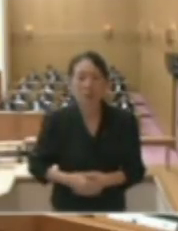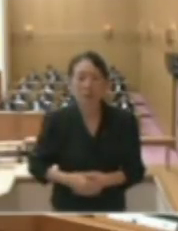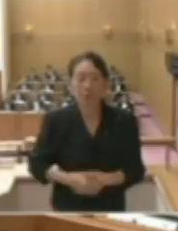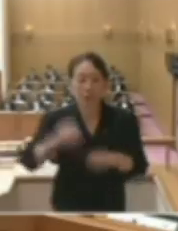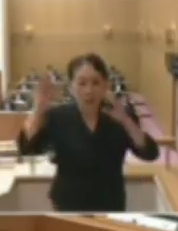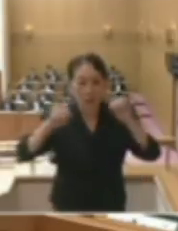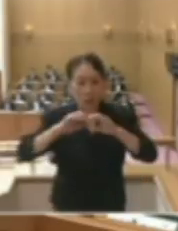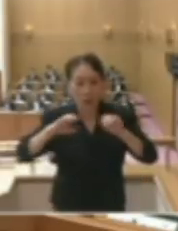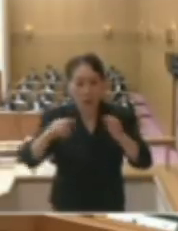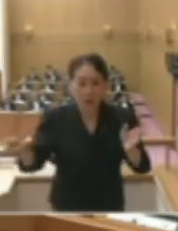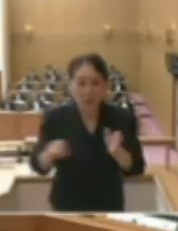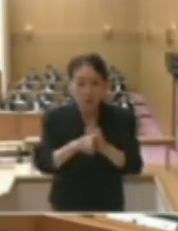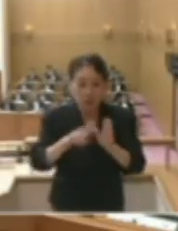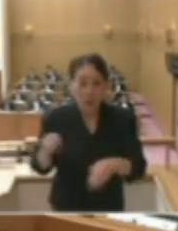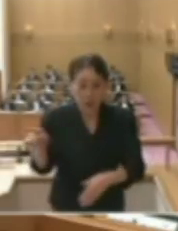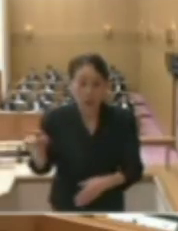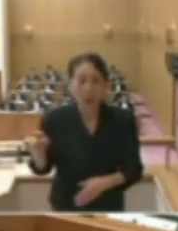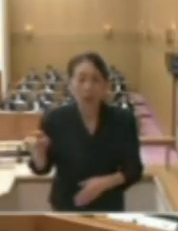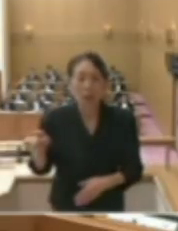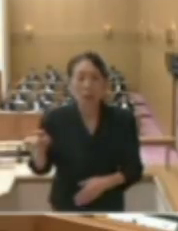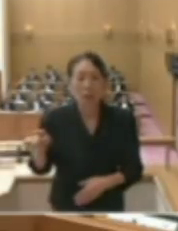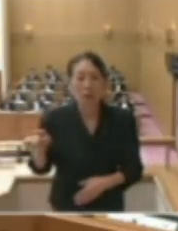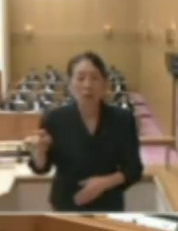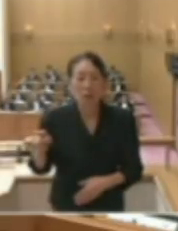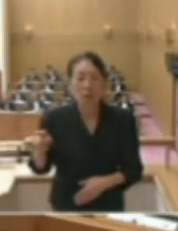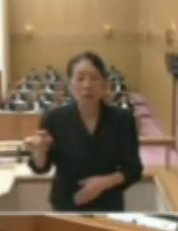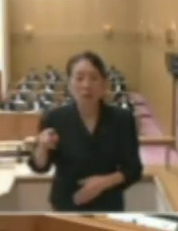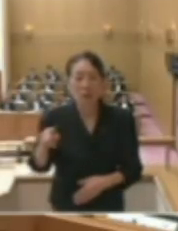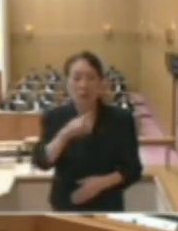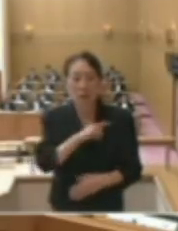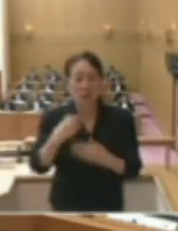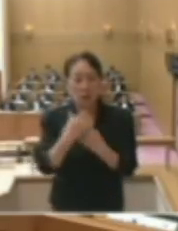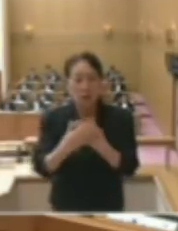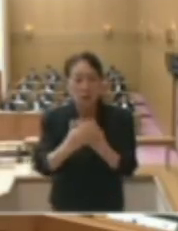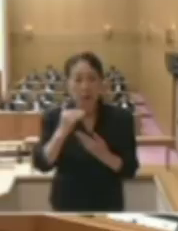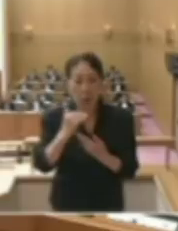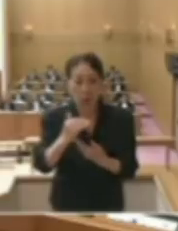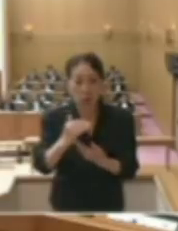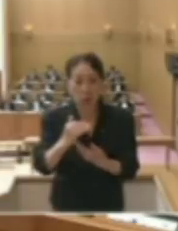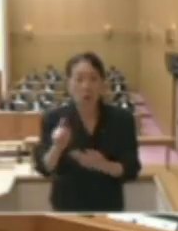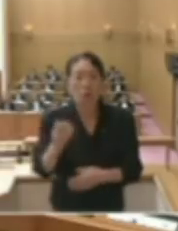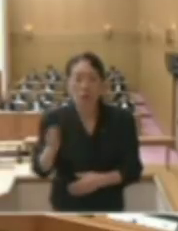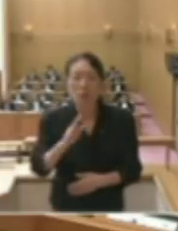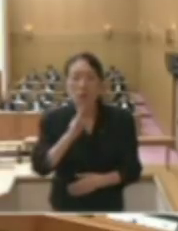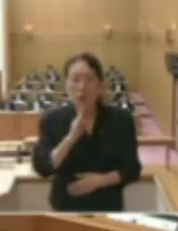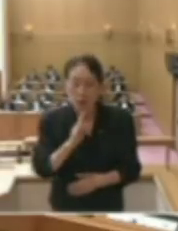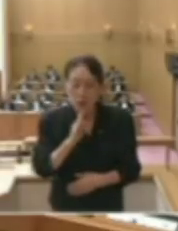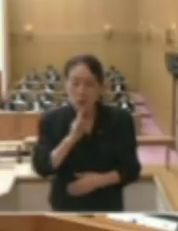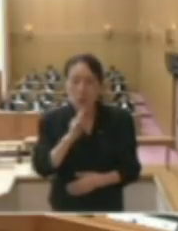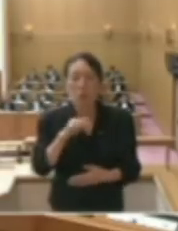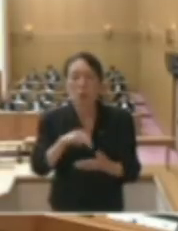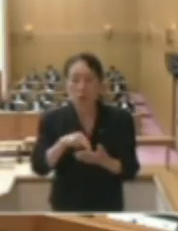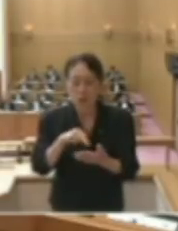い言ってこられました。そしたら戦略情報発信で一番、これ一番大事なことじゃありませんか。事実を事実として伝